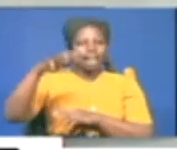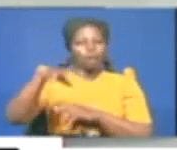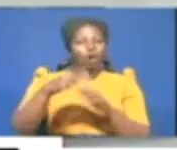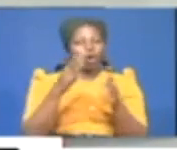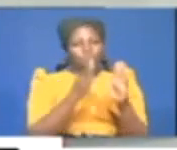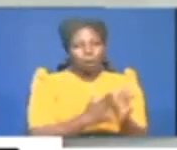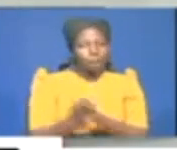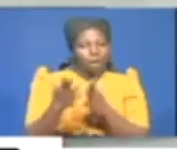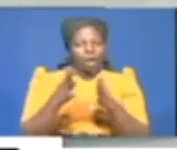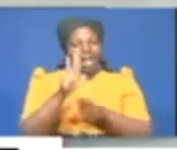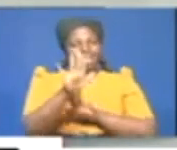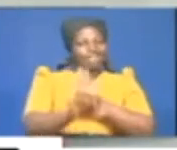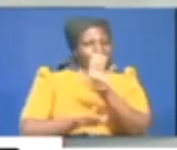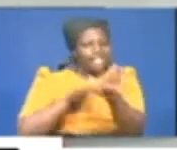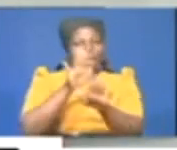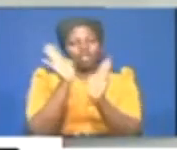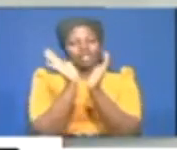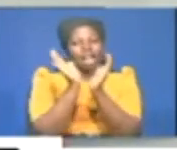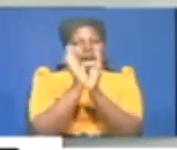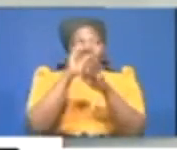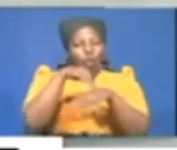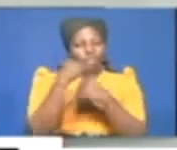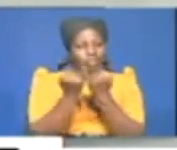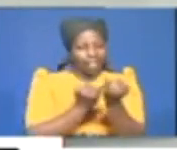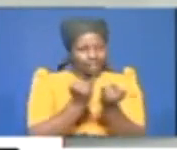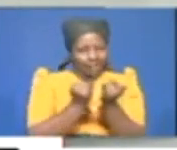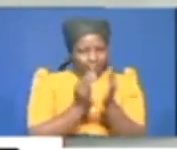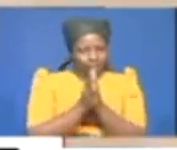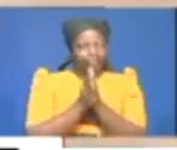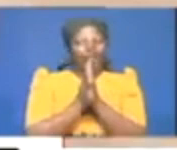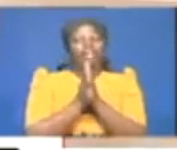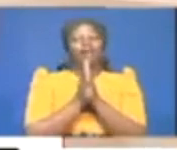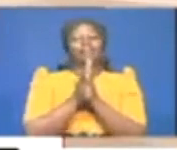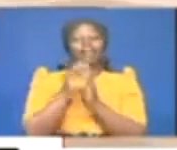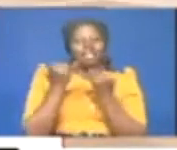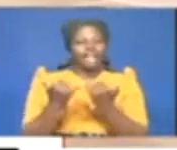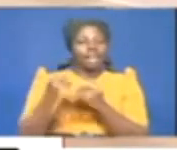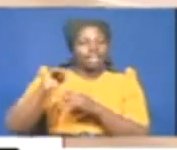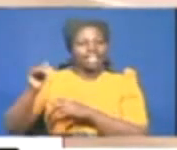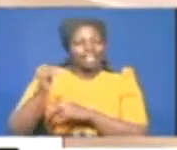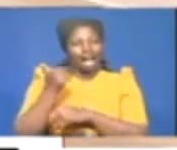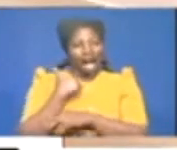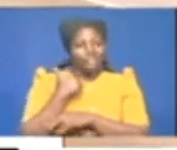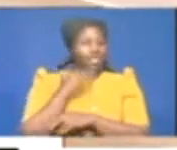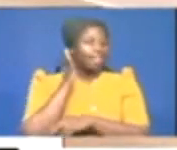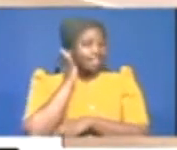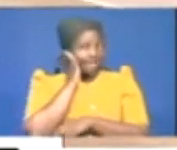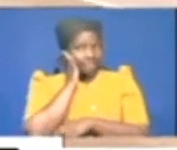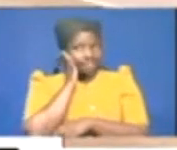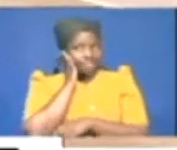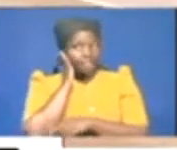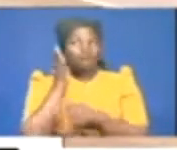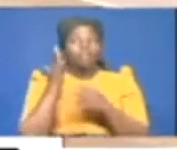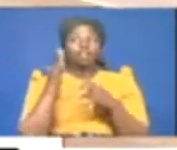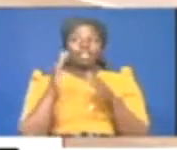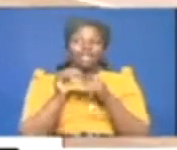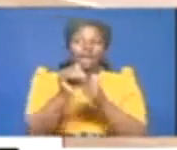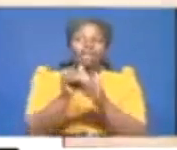wa Nyayo jijini Nairobi. City, Young City inayojumuisha wachezaji wasiosikia iliongoza kipindi cha kwanza